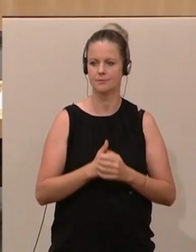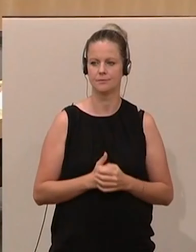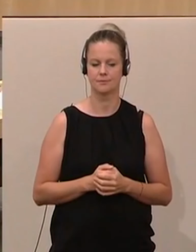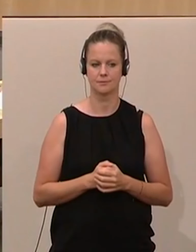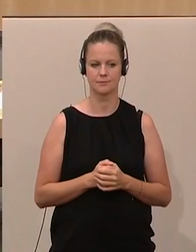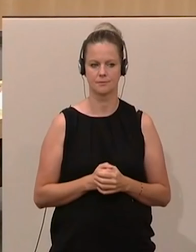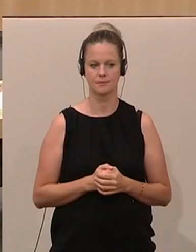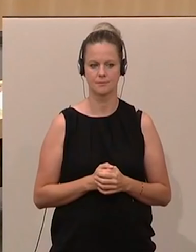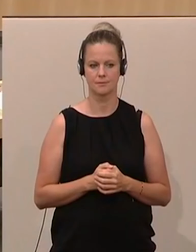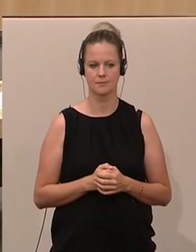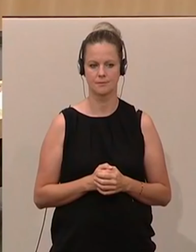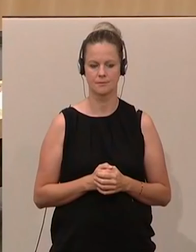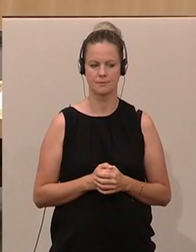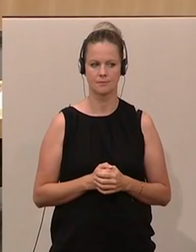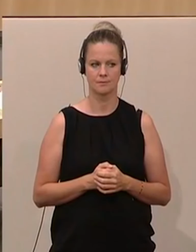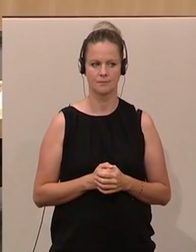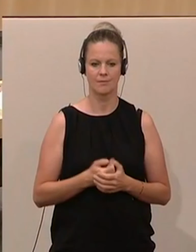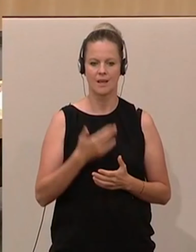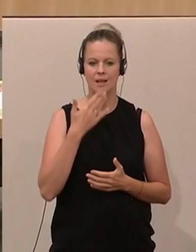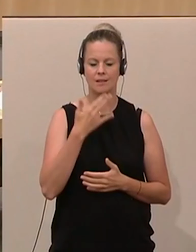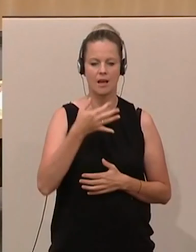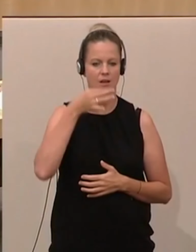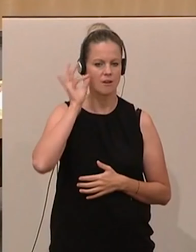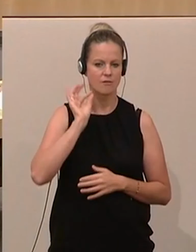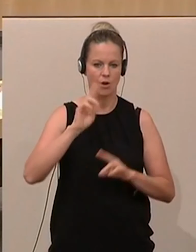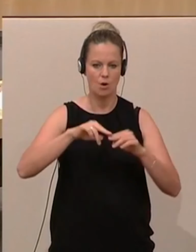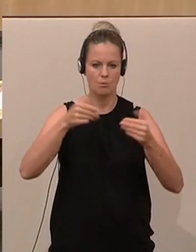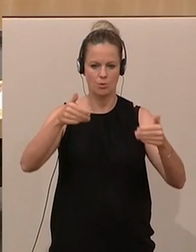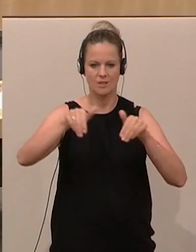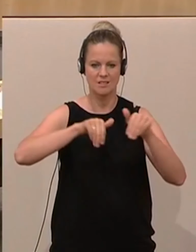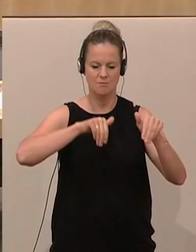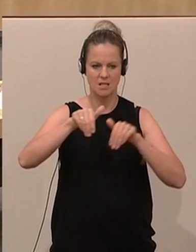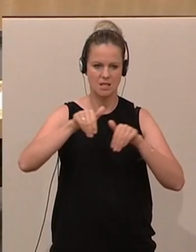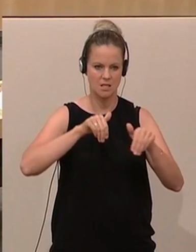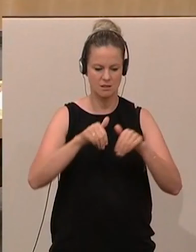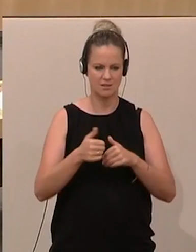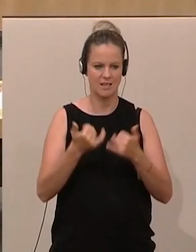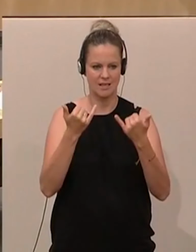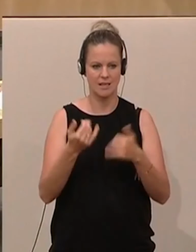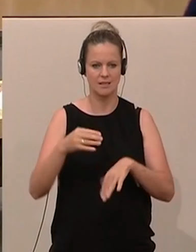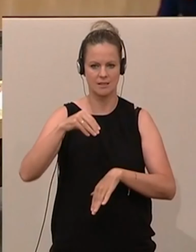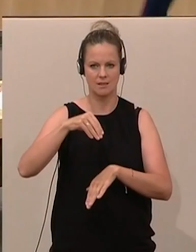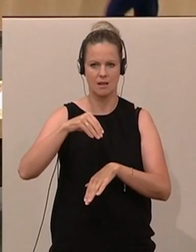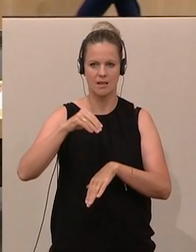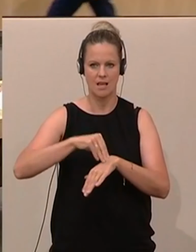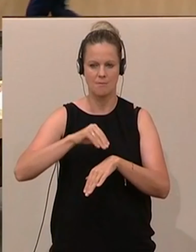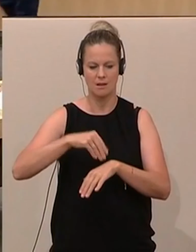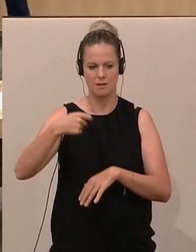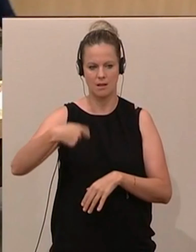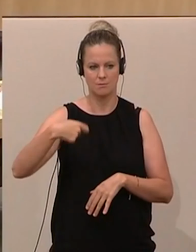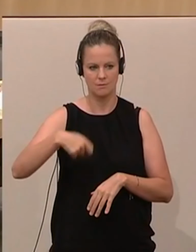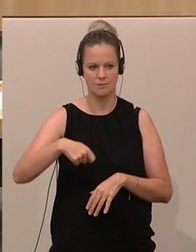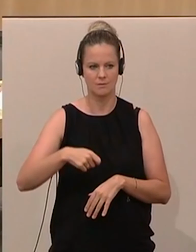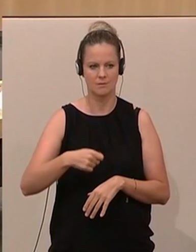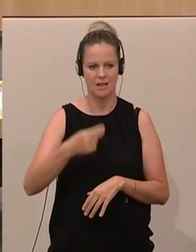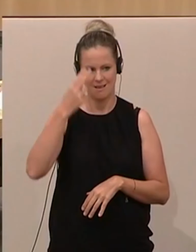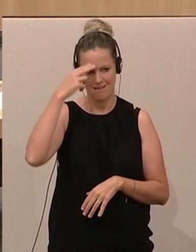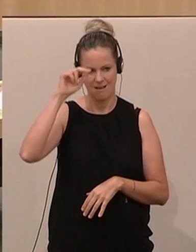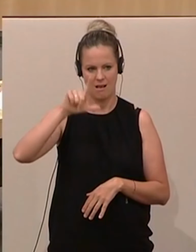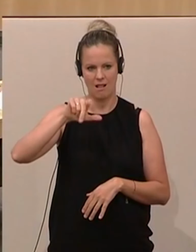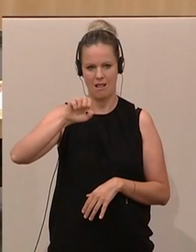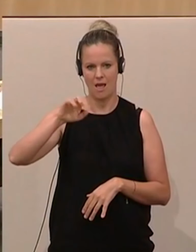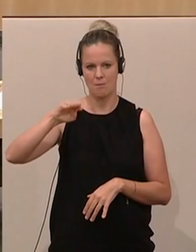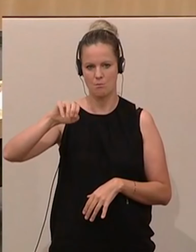wertheimer von der spd abgeordneter aus sankt pölten dann ist die debatte